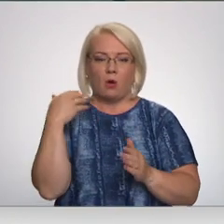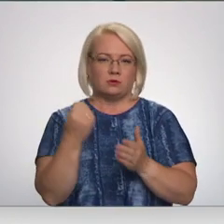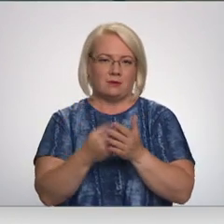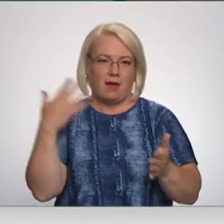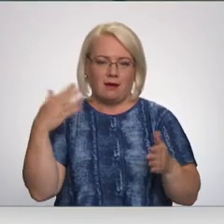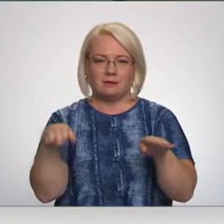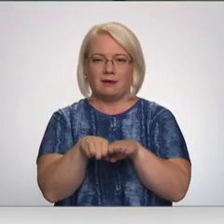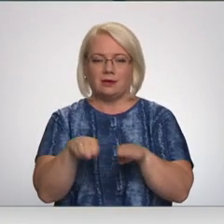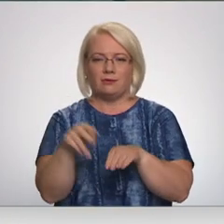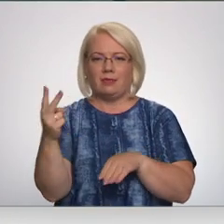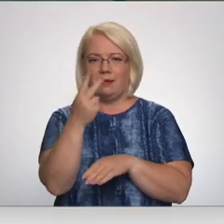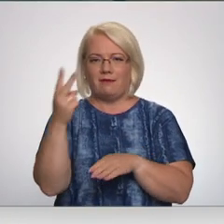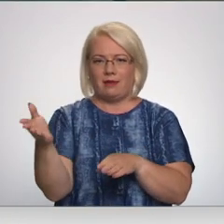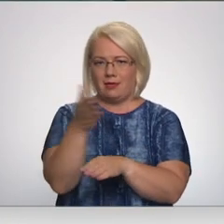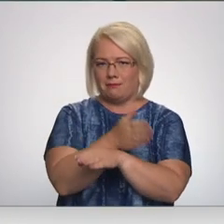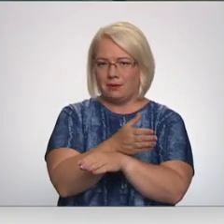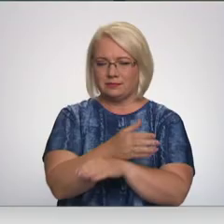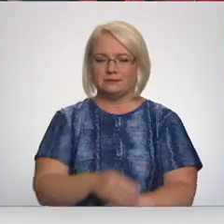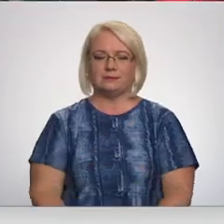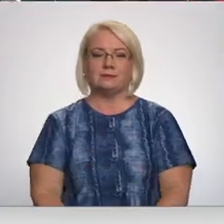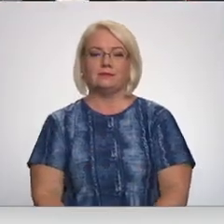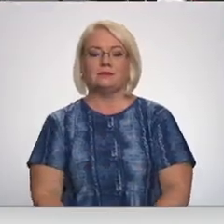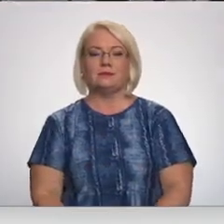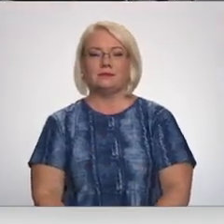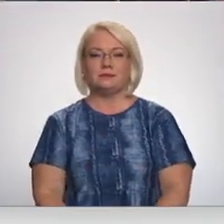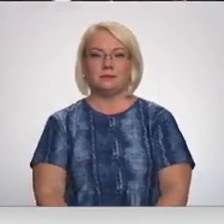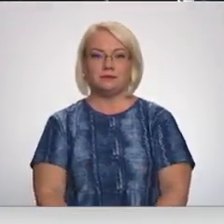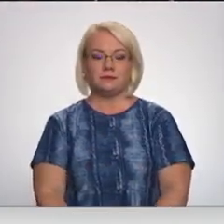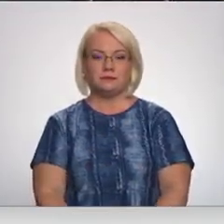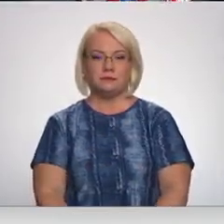nekā pirms 2 gadiem. Ģirds Zvirbulis, Raivo Freimanis, Latvijas televīzija.